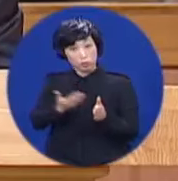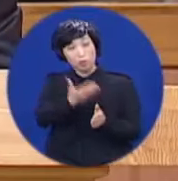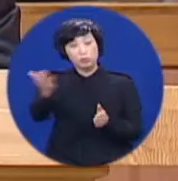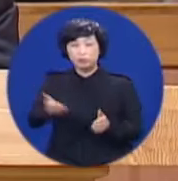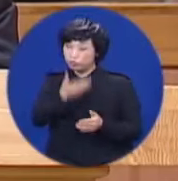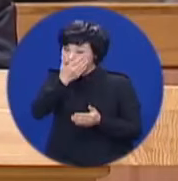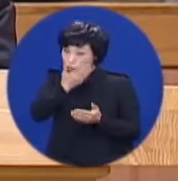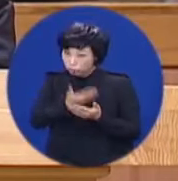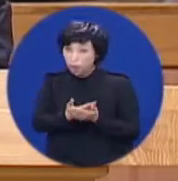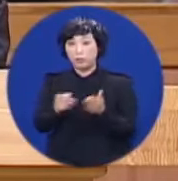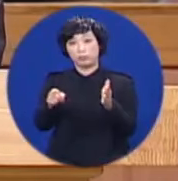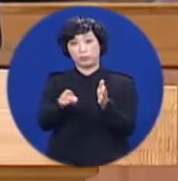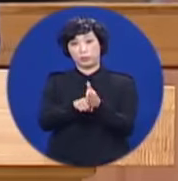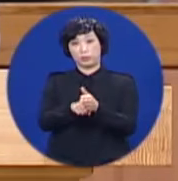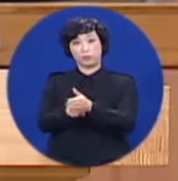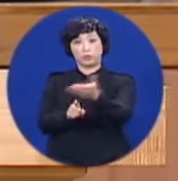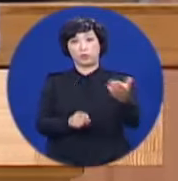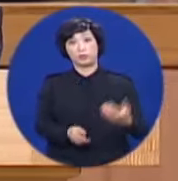얼마나 중요한 믿음이냐.